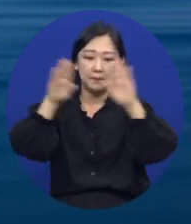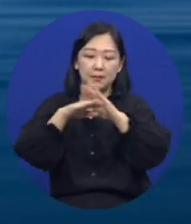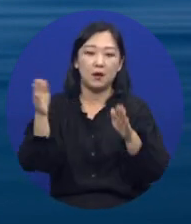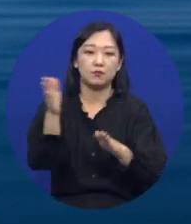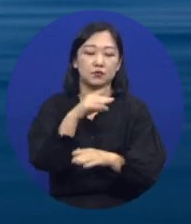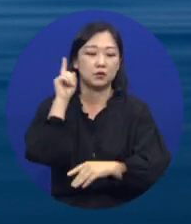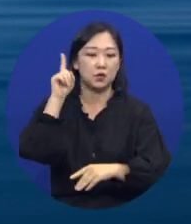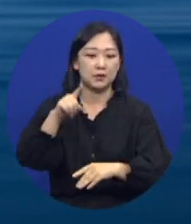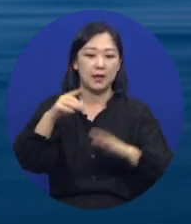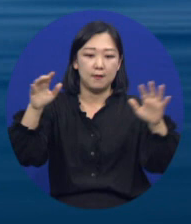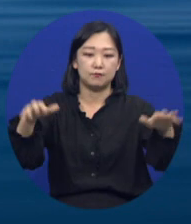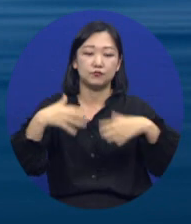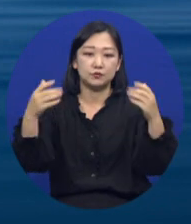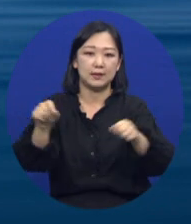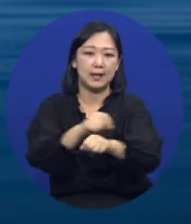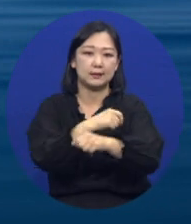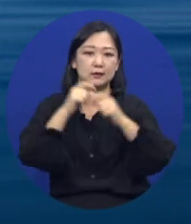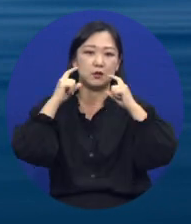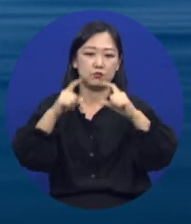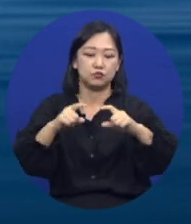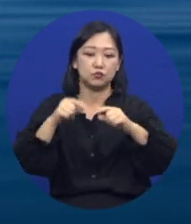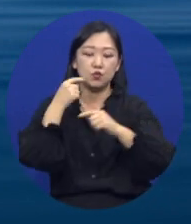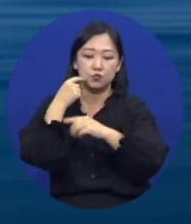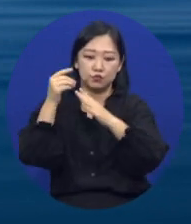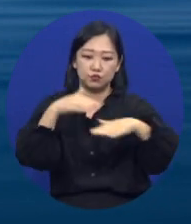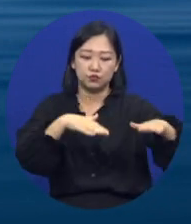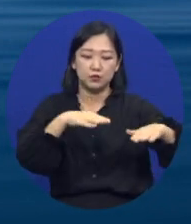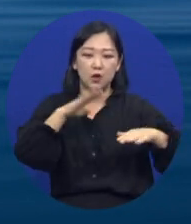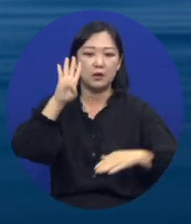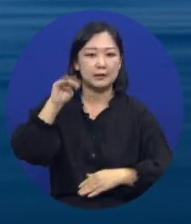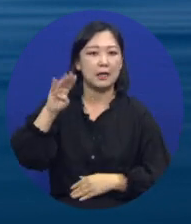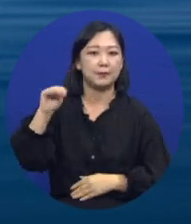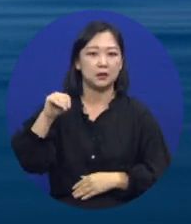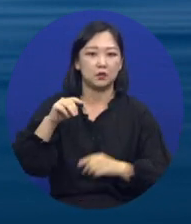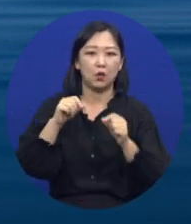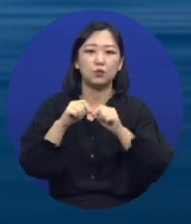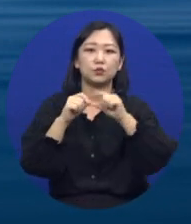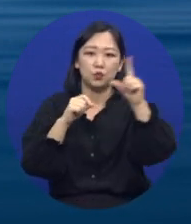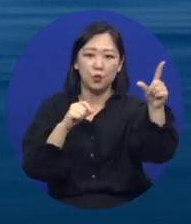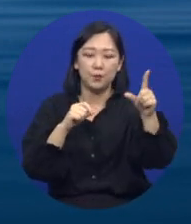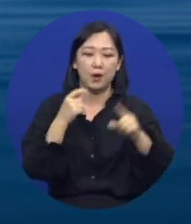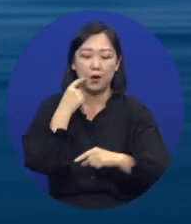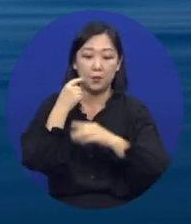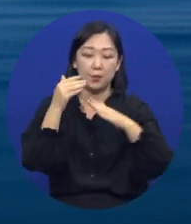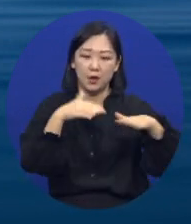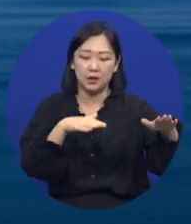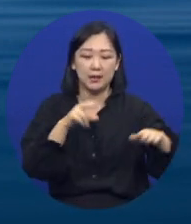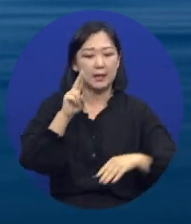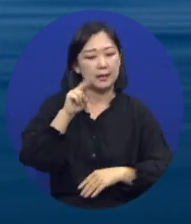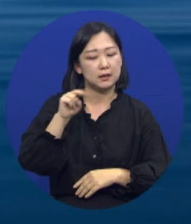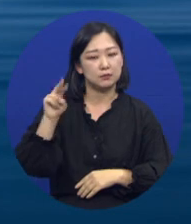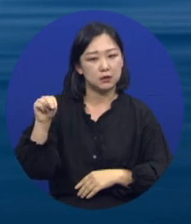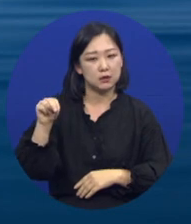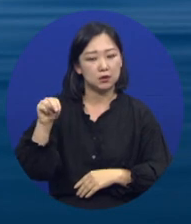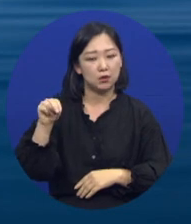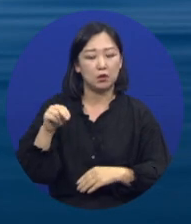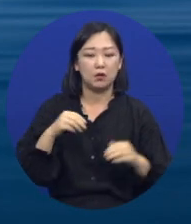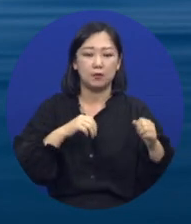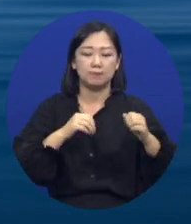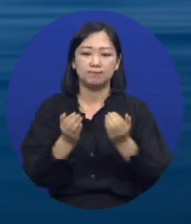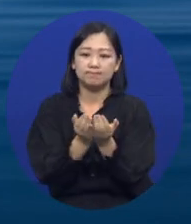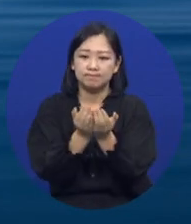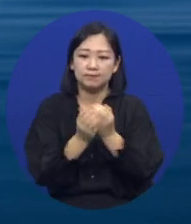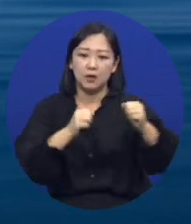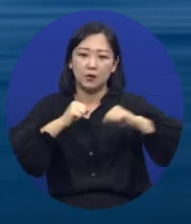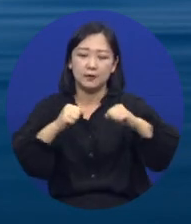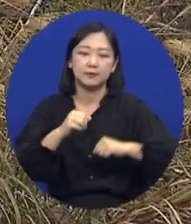풍랑 특보가 발효 되겠고요 물결이 4m 까지 매우 높게 일겠습니다 그밖에 해상에서는 이미 토르 울면서 어 8동 아기양